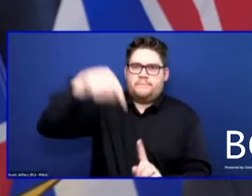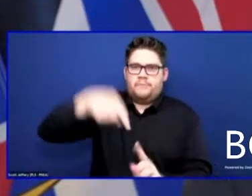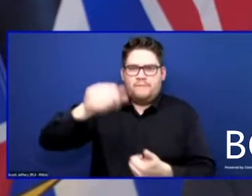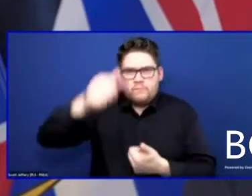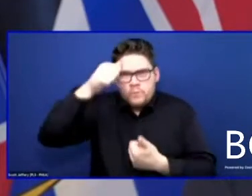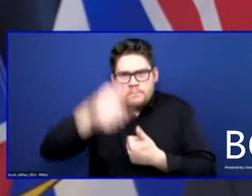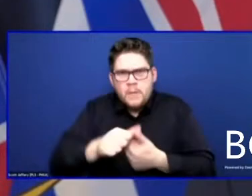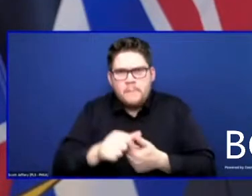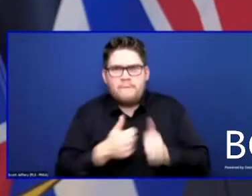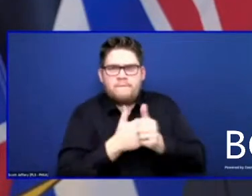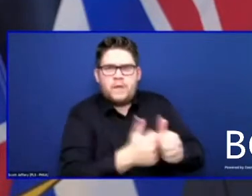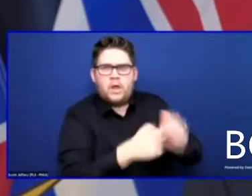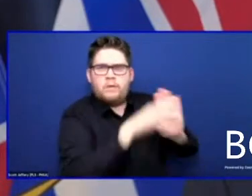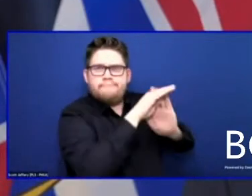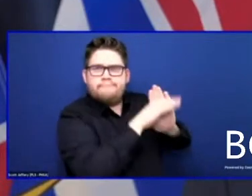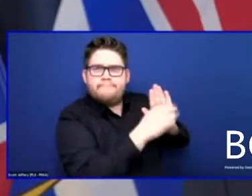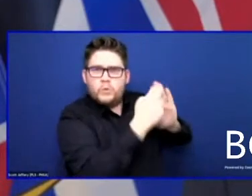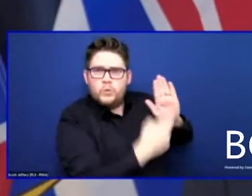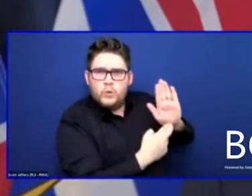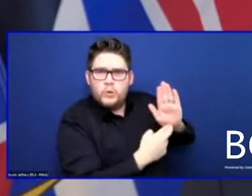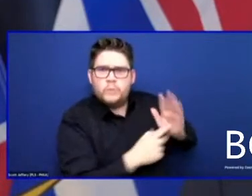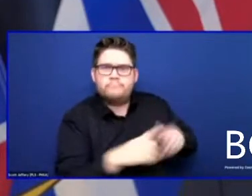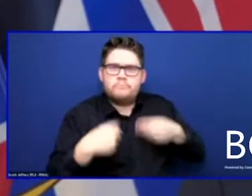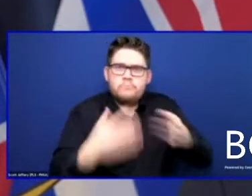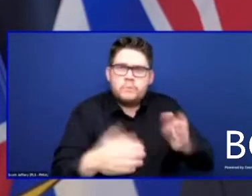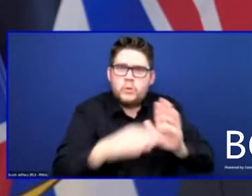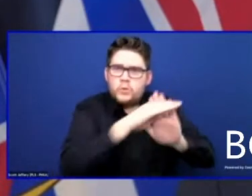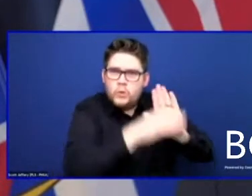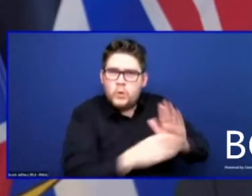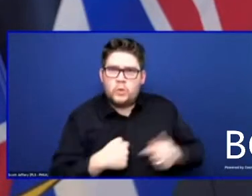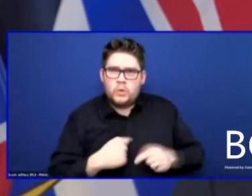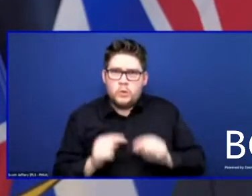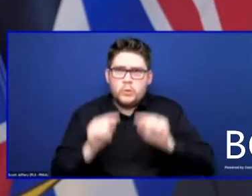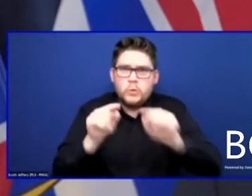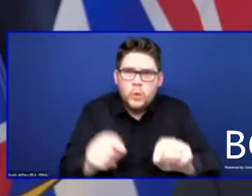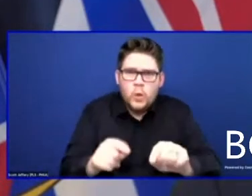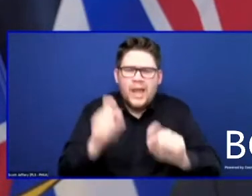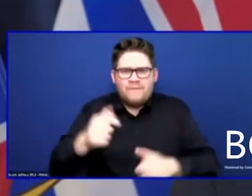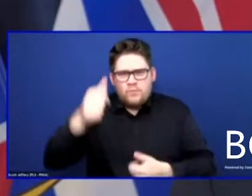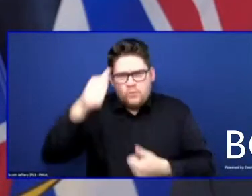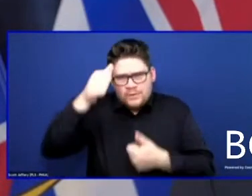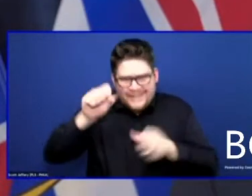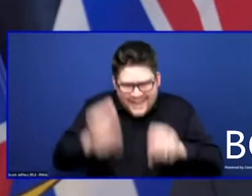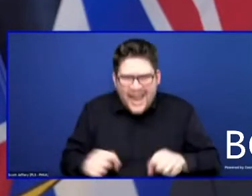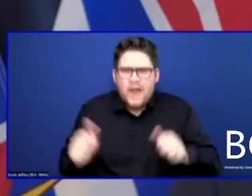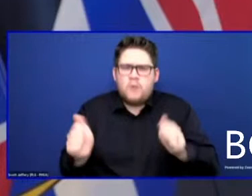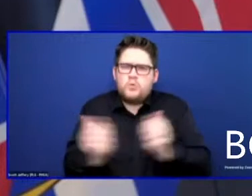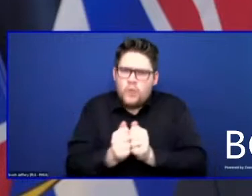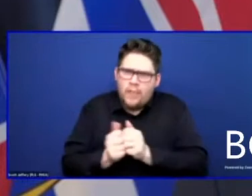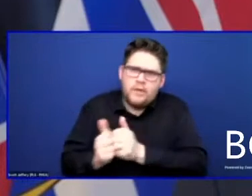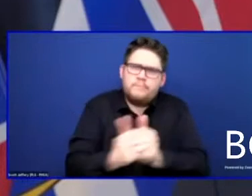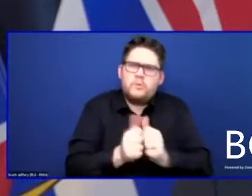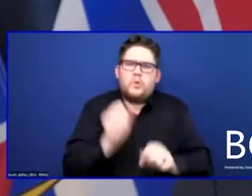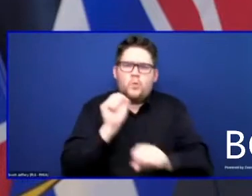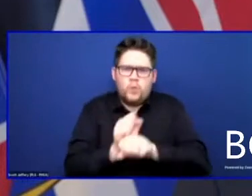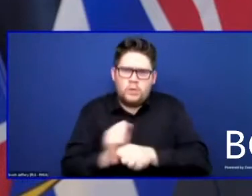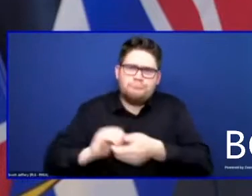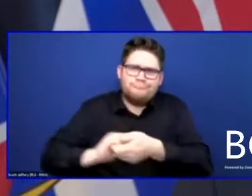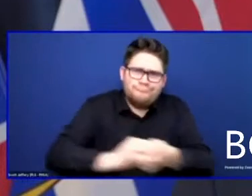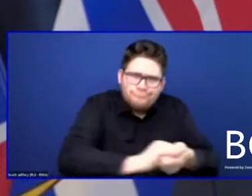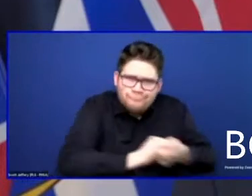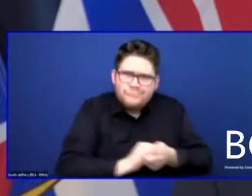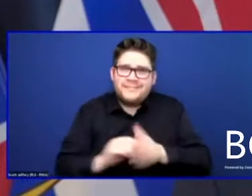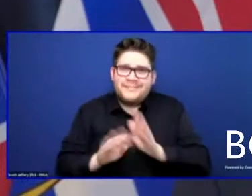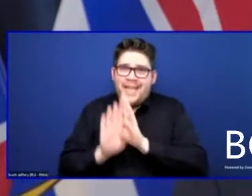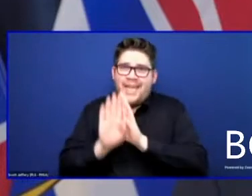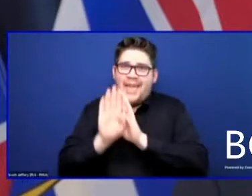是 and 遵守 we 我们 can 的 do 卫生 this 指令。 together. In the last few days, we have seen a decline in case 那么过去 in 几 our 天呢，我 test 们已经看 positivity,